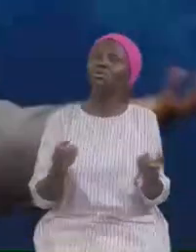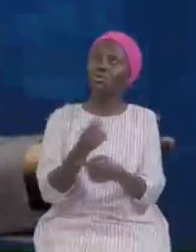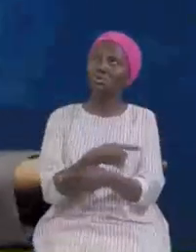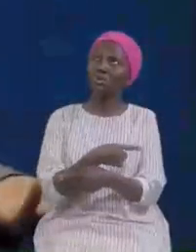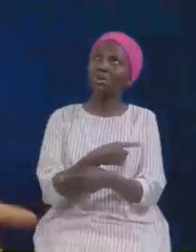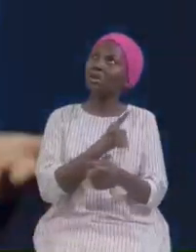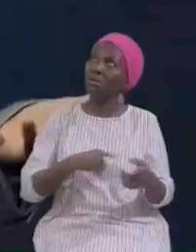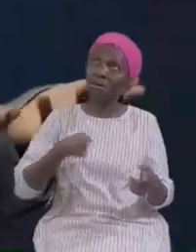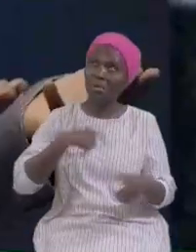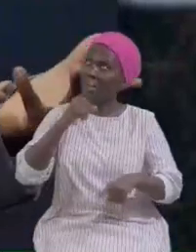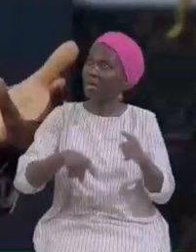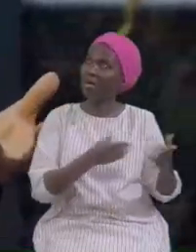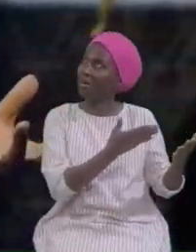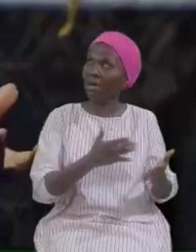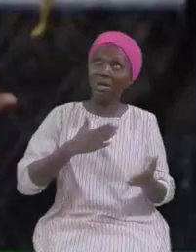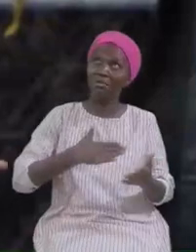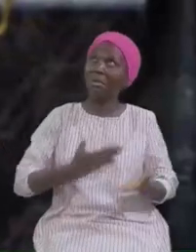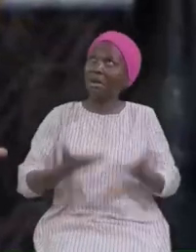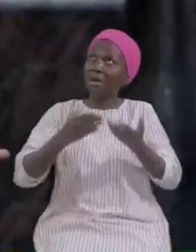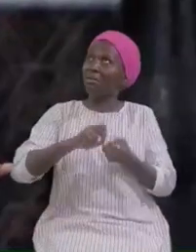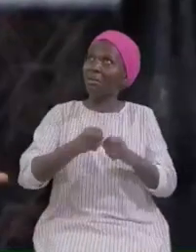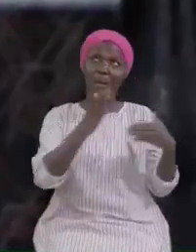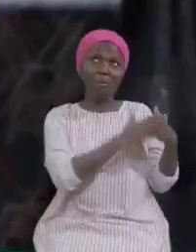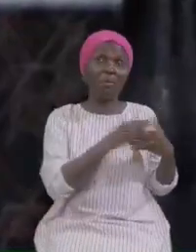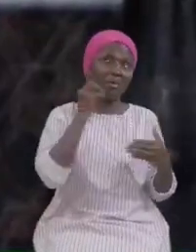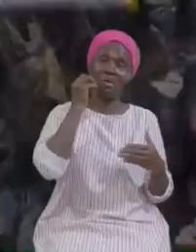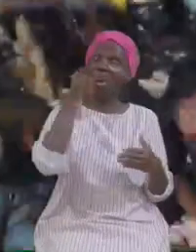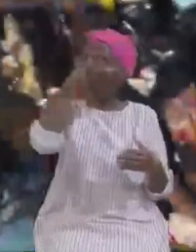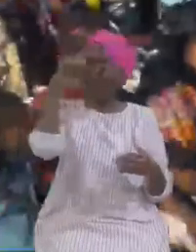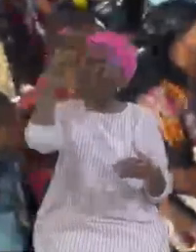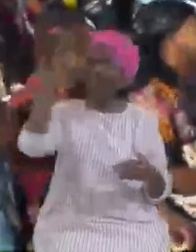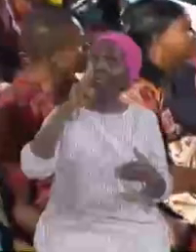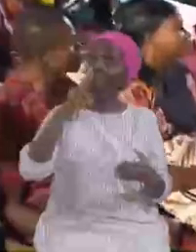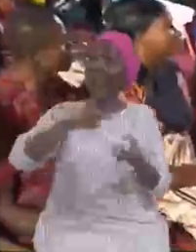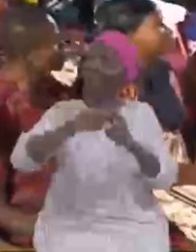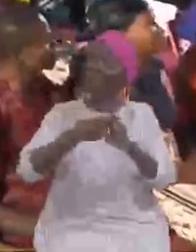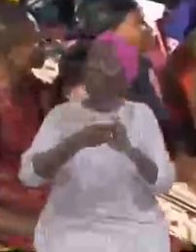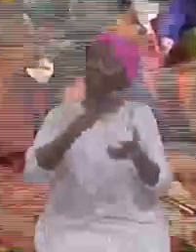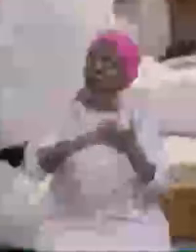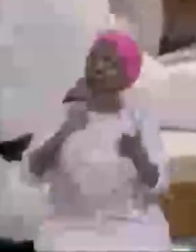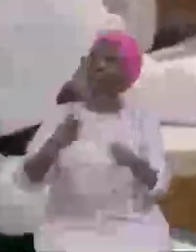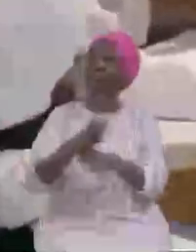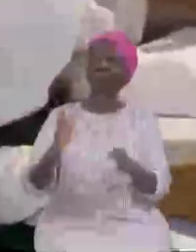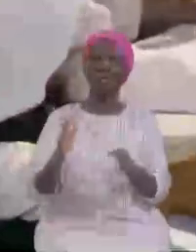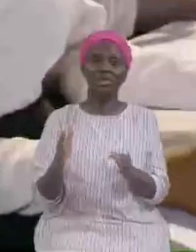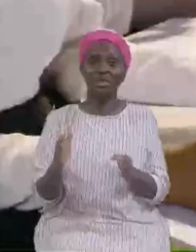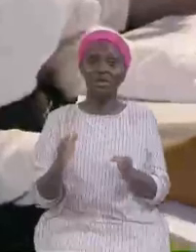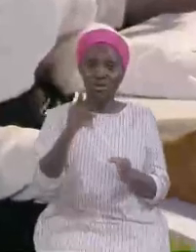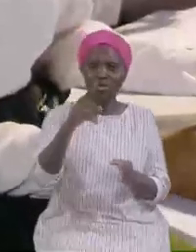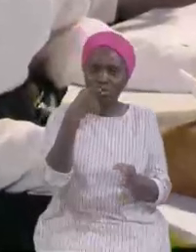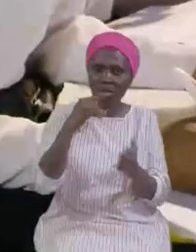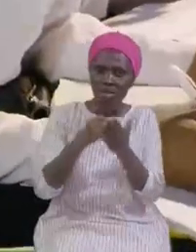Seigneur, je ne peux plus trimballer mes problèmes et les ramener à la maison. Parce que c'est toi qui règles les problèmes. Tu le